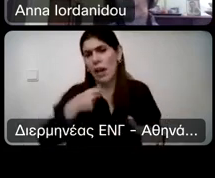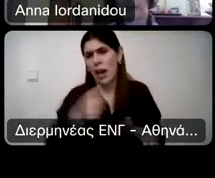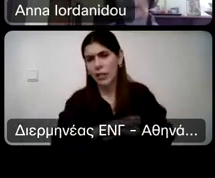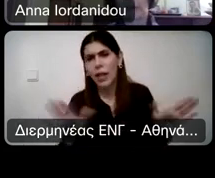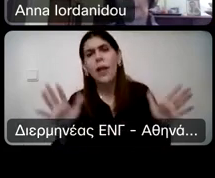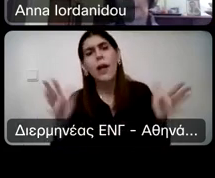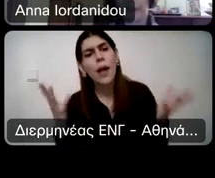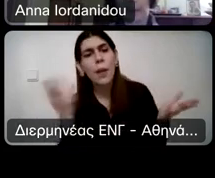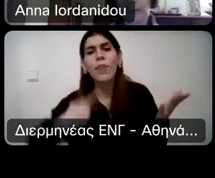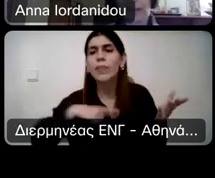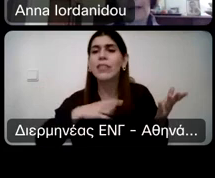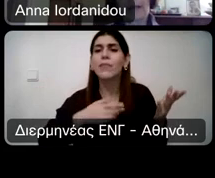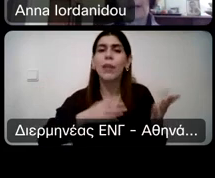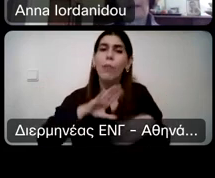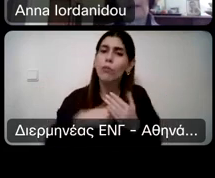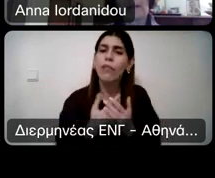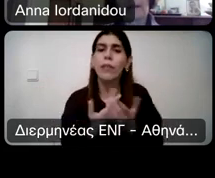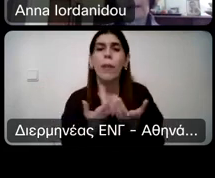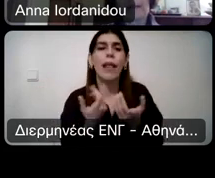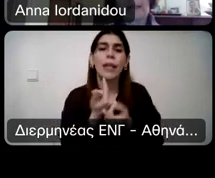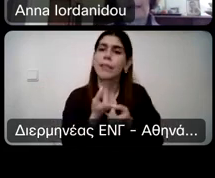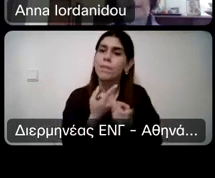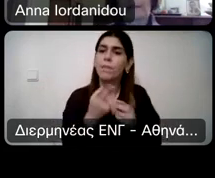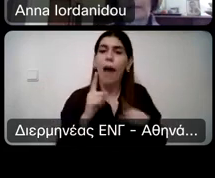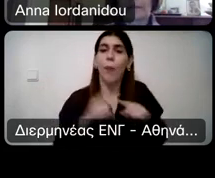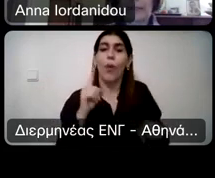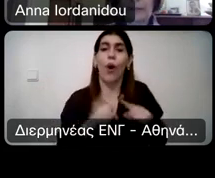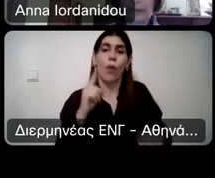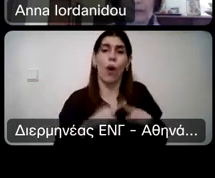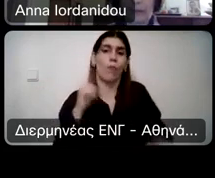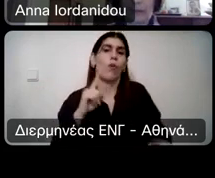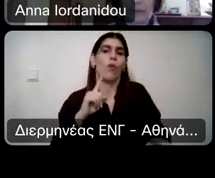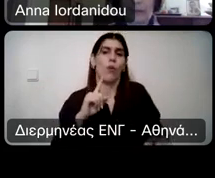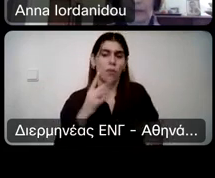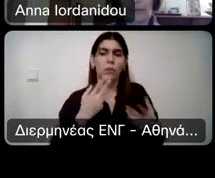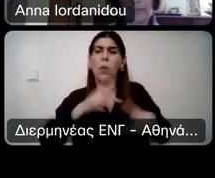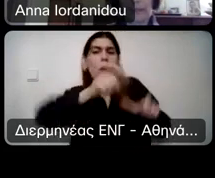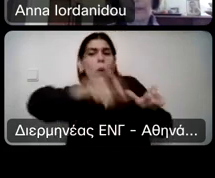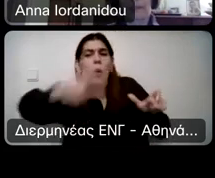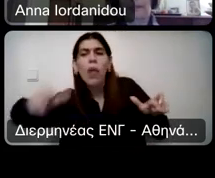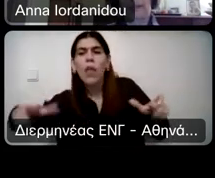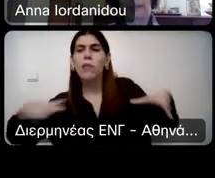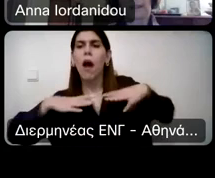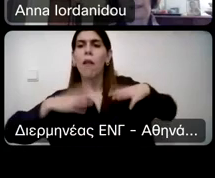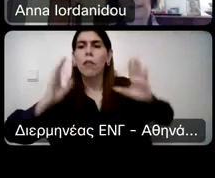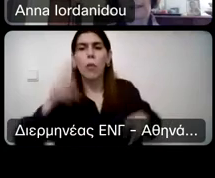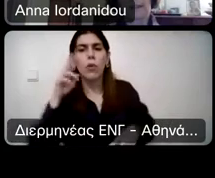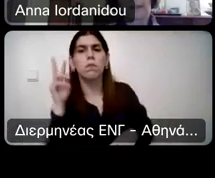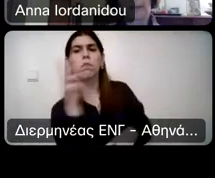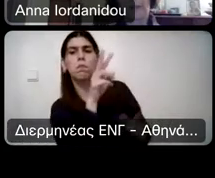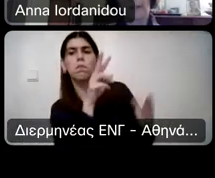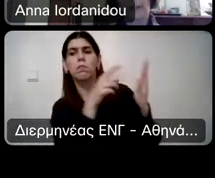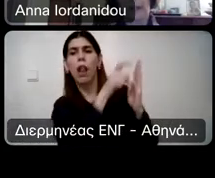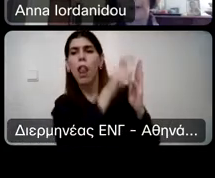το κάνουμε όσο γίνεται πιο φιλικό. Δηλαδή, να βλέπει ο χρήστης και η χρήστρια